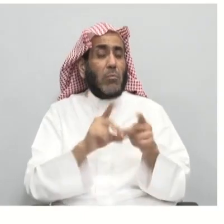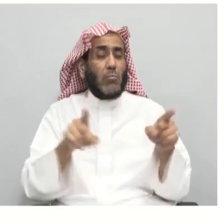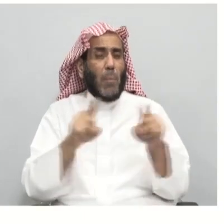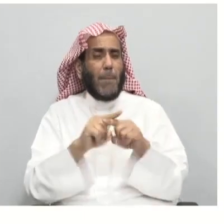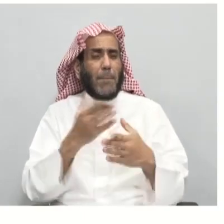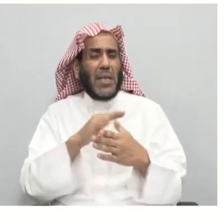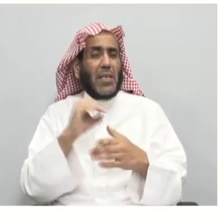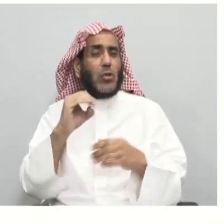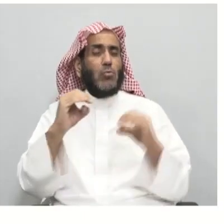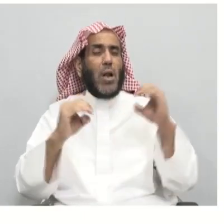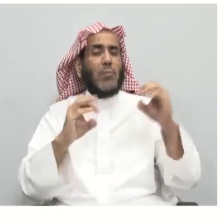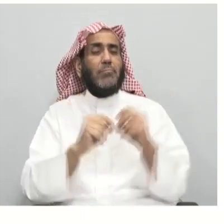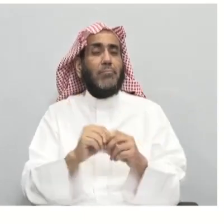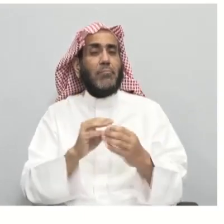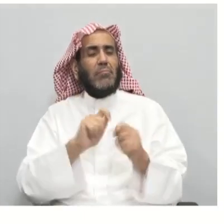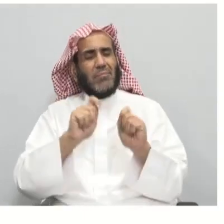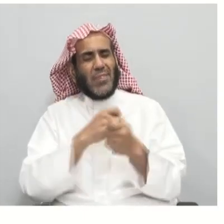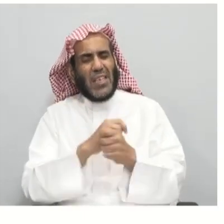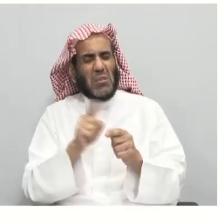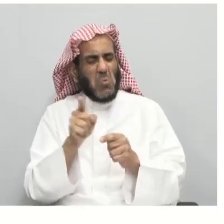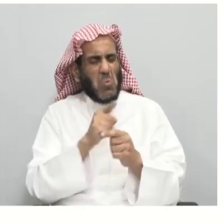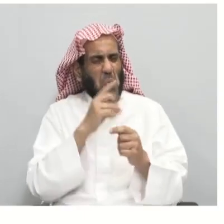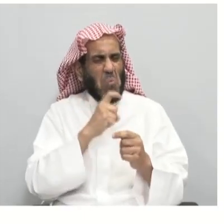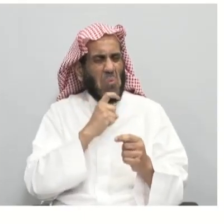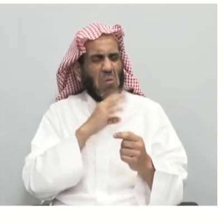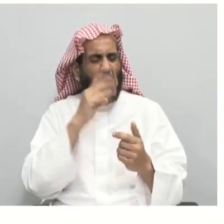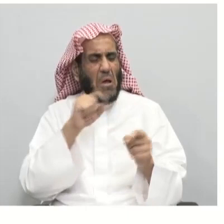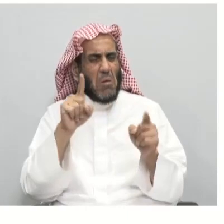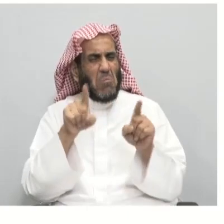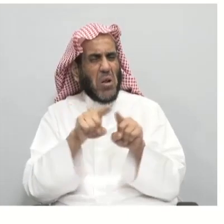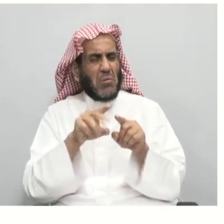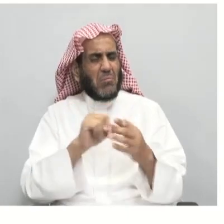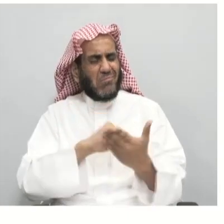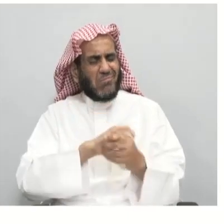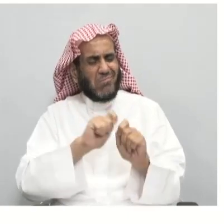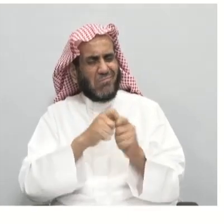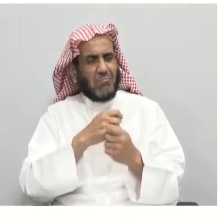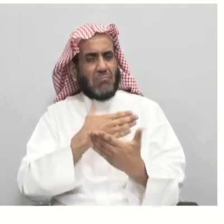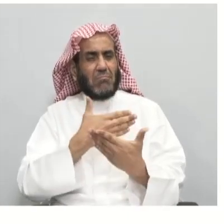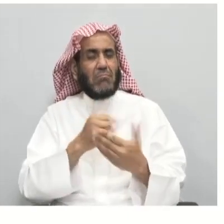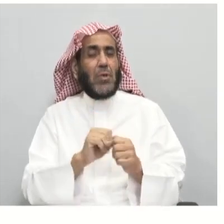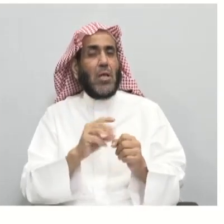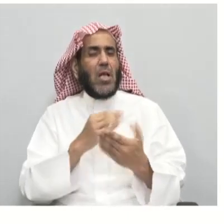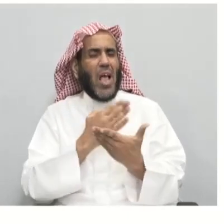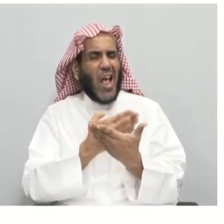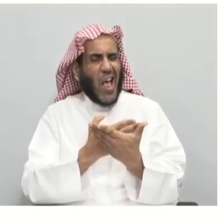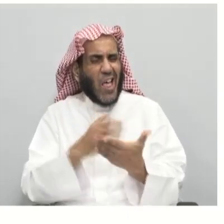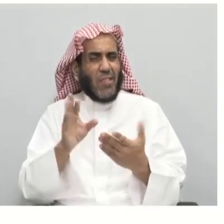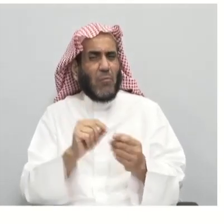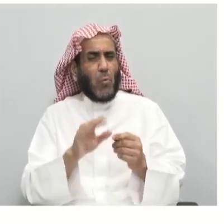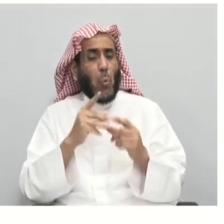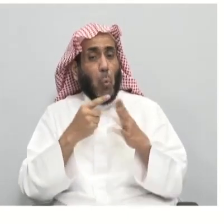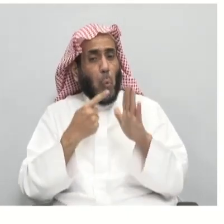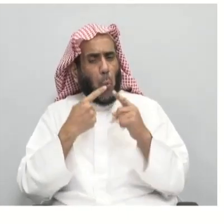بين الجمل تعديل الصياغه الضعيفه وغير المناسبه حذف مواطن الحشو